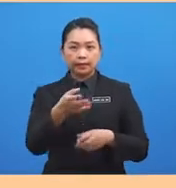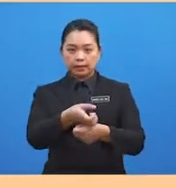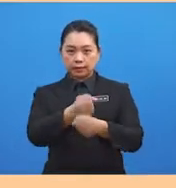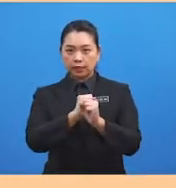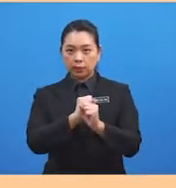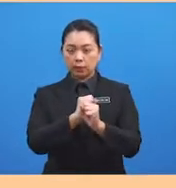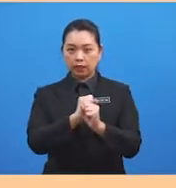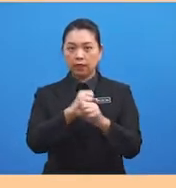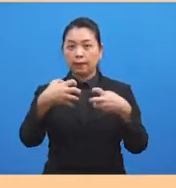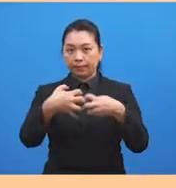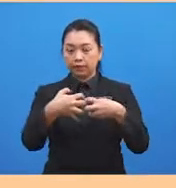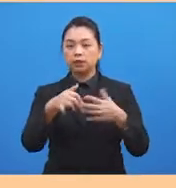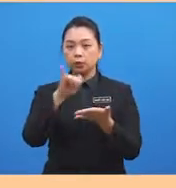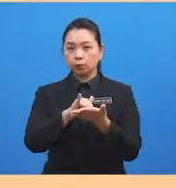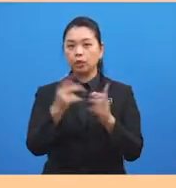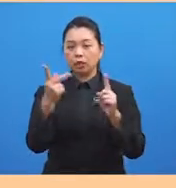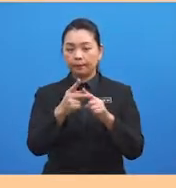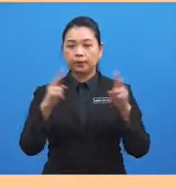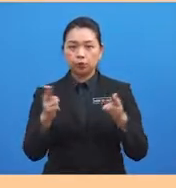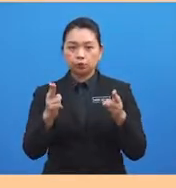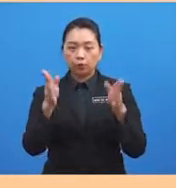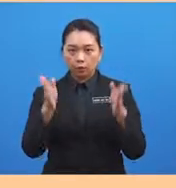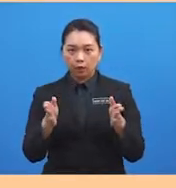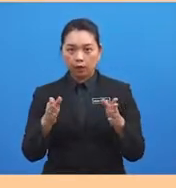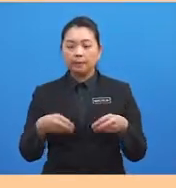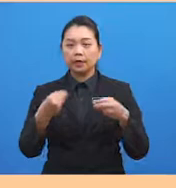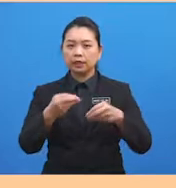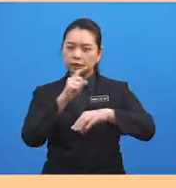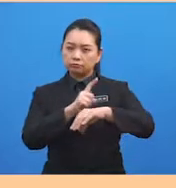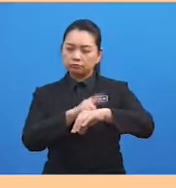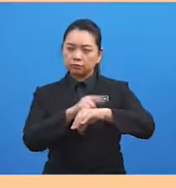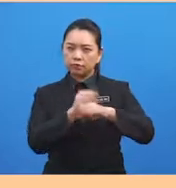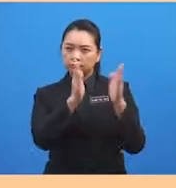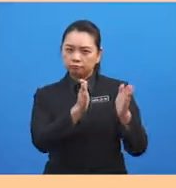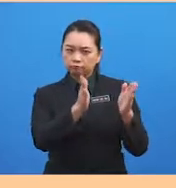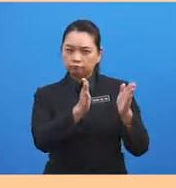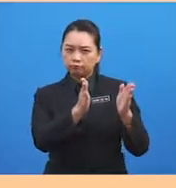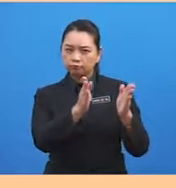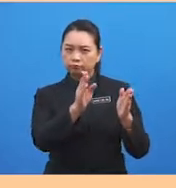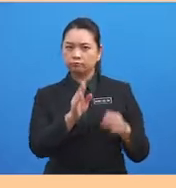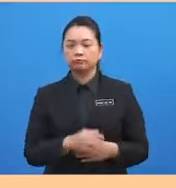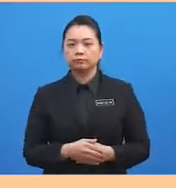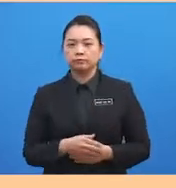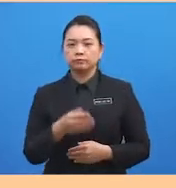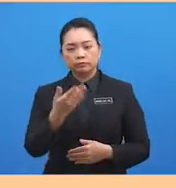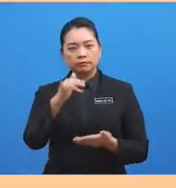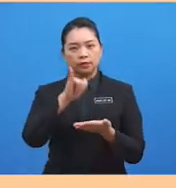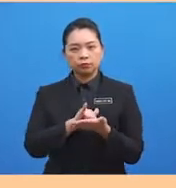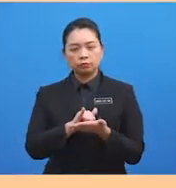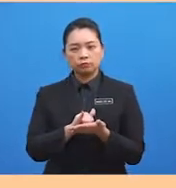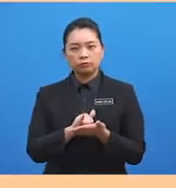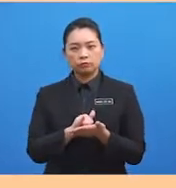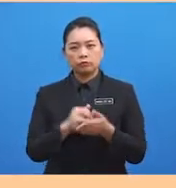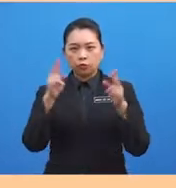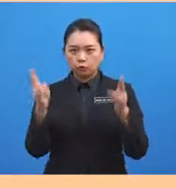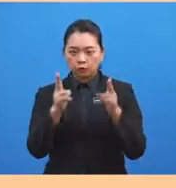tersebut kepada usahawan bagi tempoh tertentu. Usahawan Puan boleh